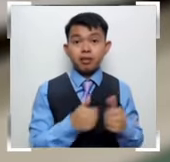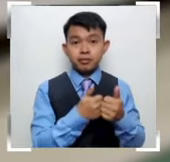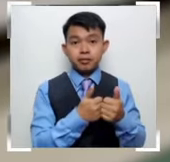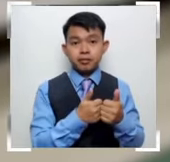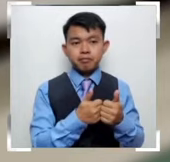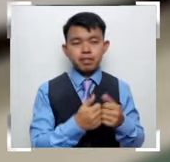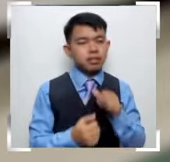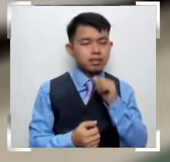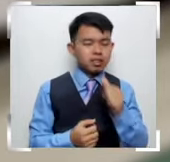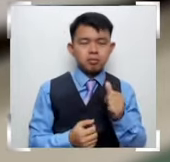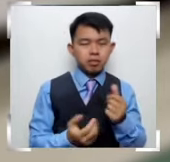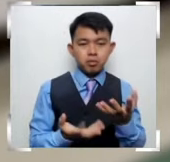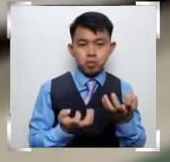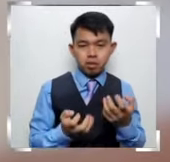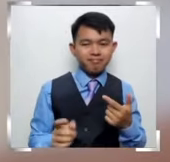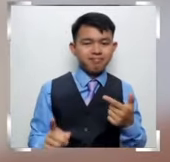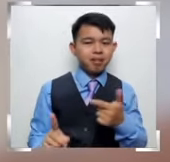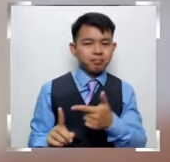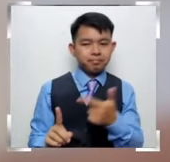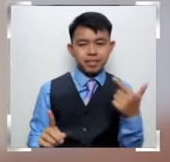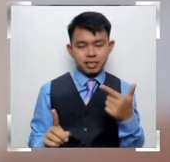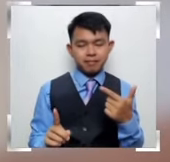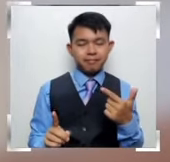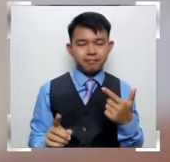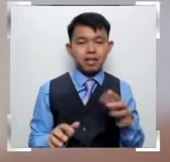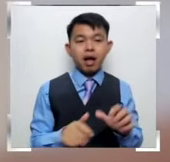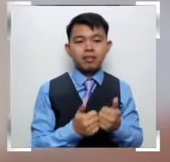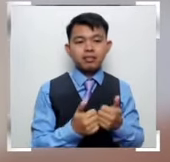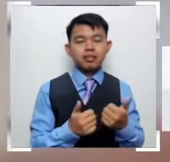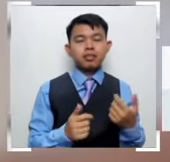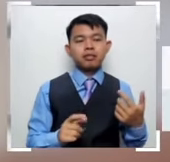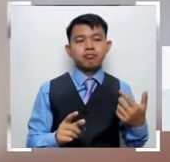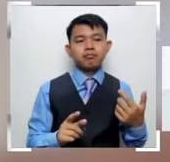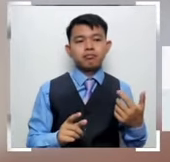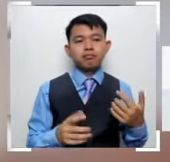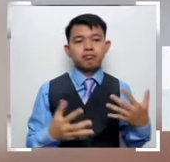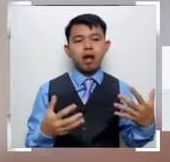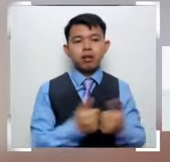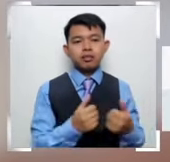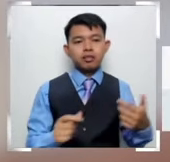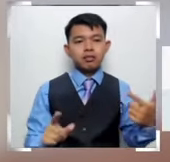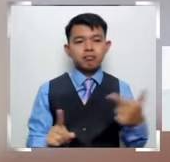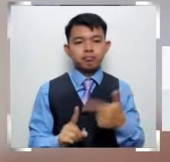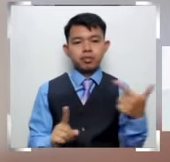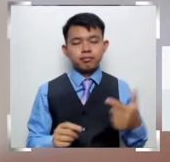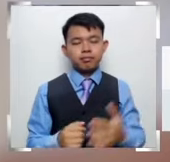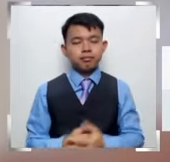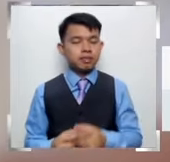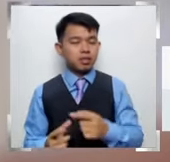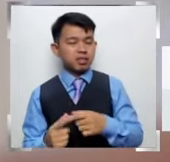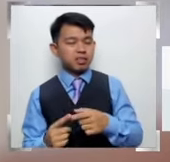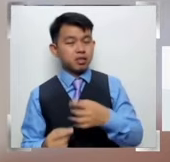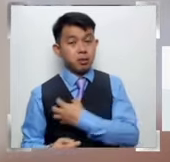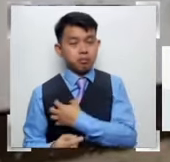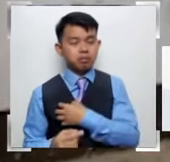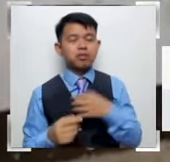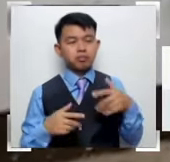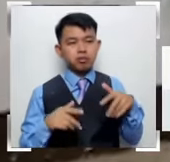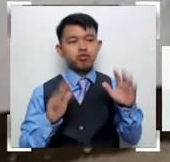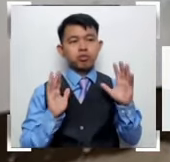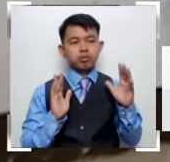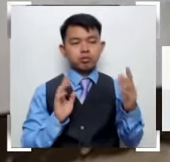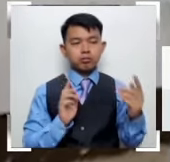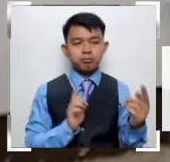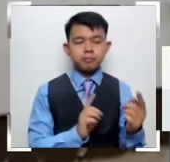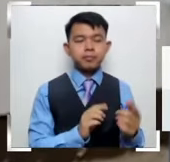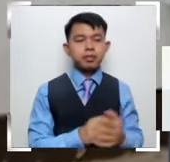yun, pero na-accidental firing gid siya. Agad sumuko ang sospek na posibleng maharap sa kasong administratibo at homicide.